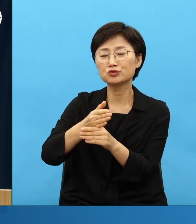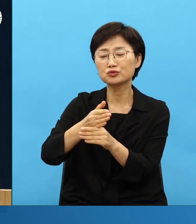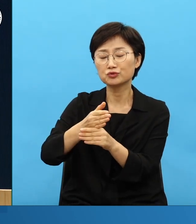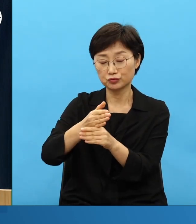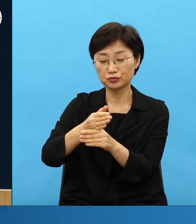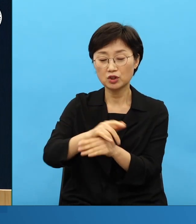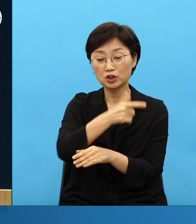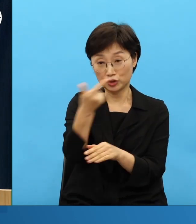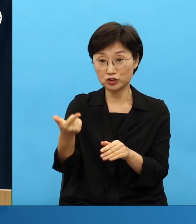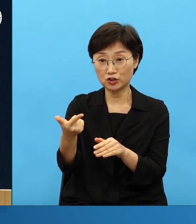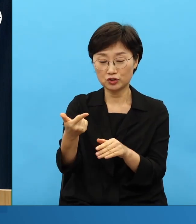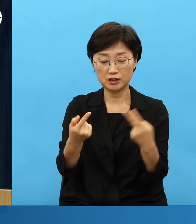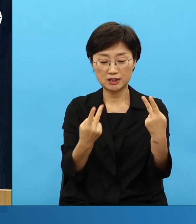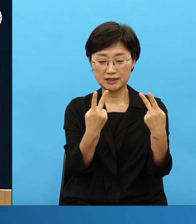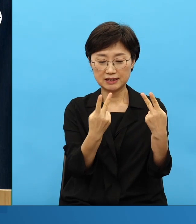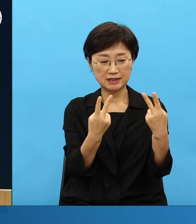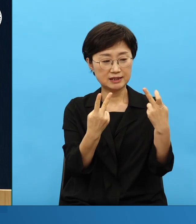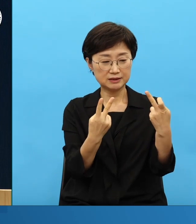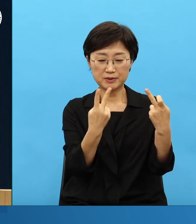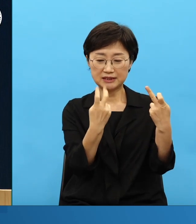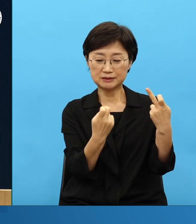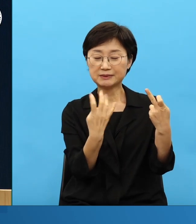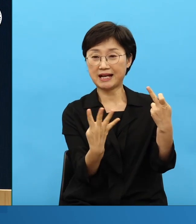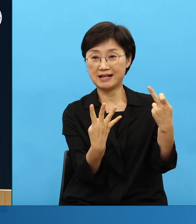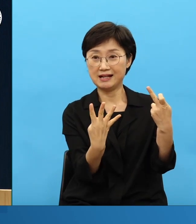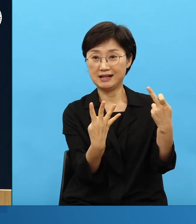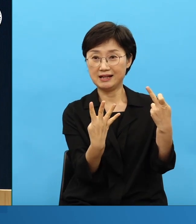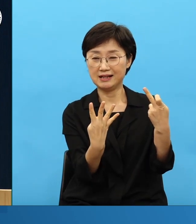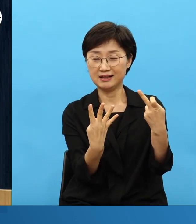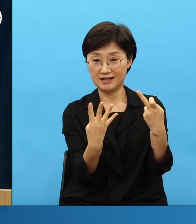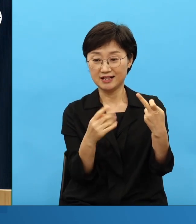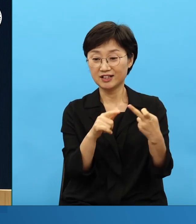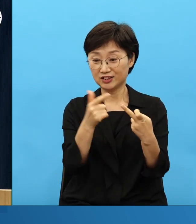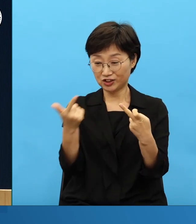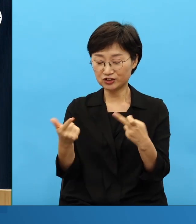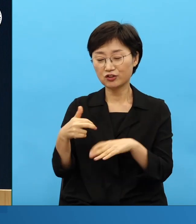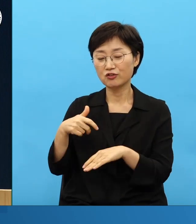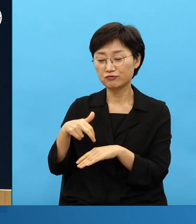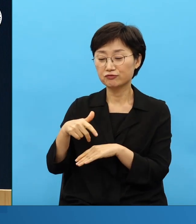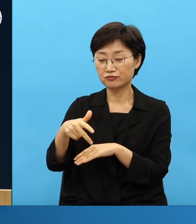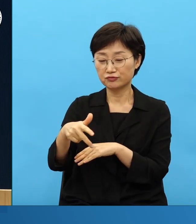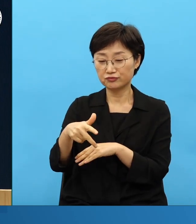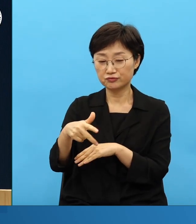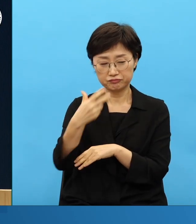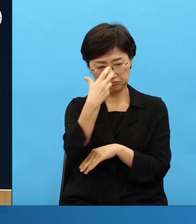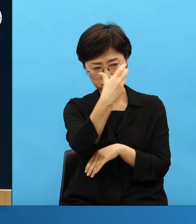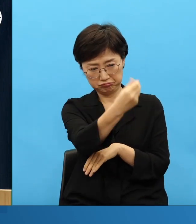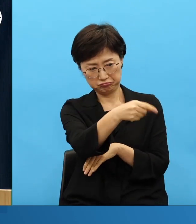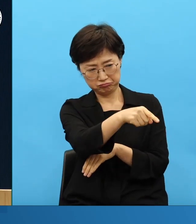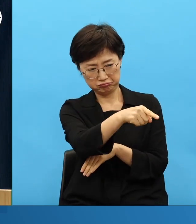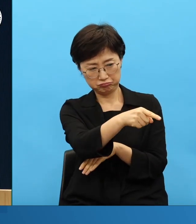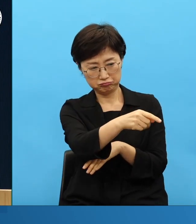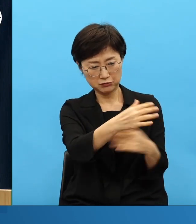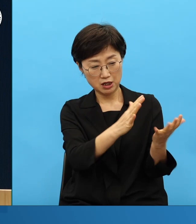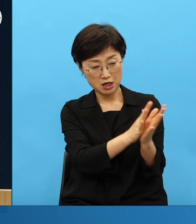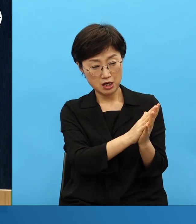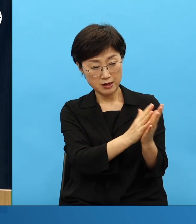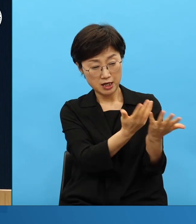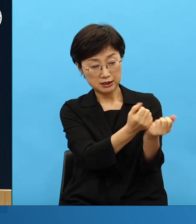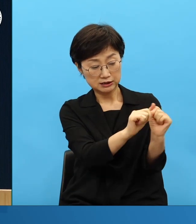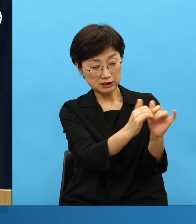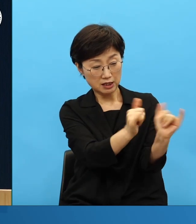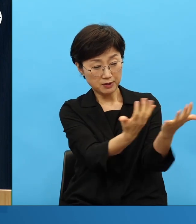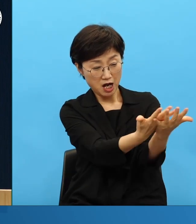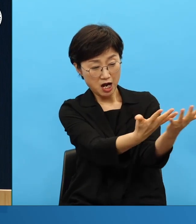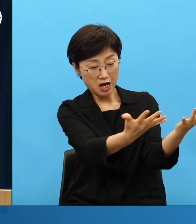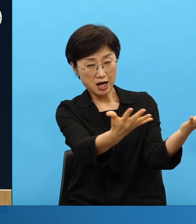되니까 사람들이 나와서 막 이렇게 모여서 뭘 이렇게 노래 부르고 하는 거예요. I went to this one region to lead a conference, but because it was